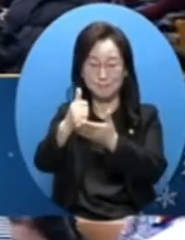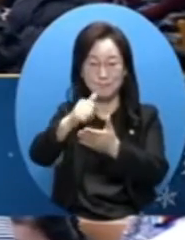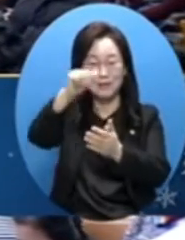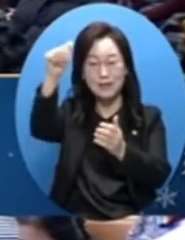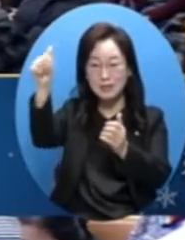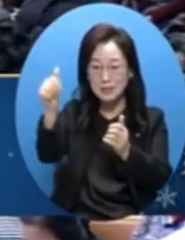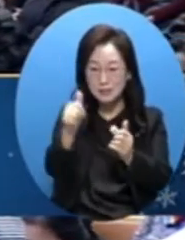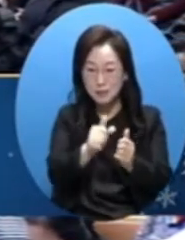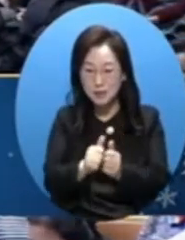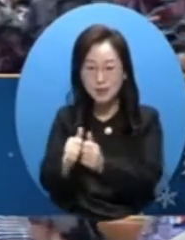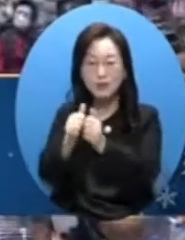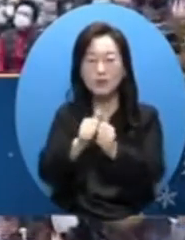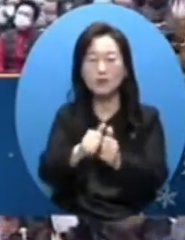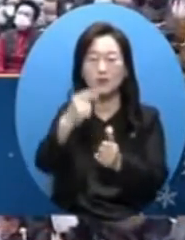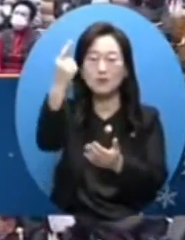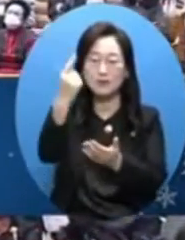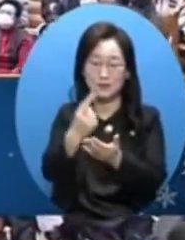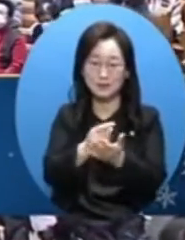임마누엘로 오신 예수님.